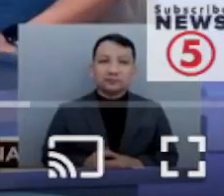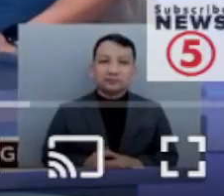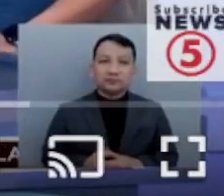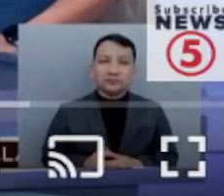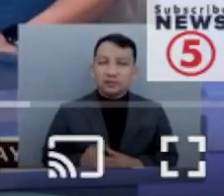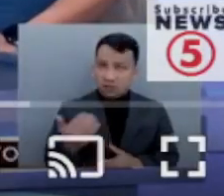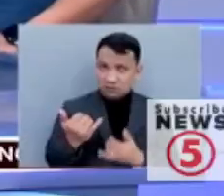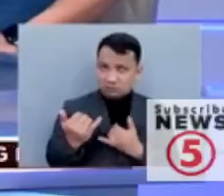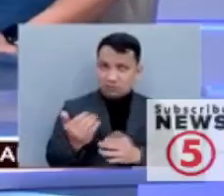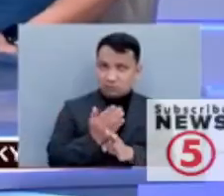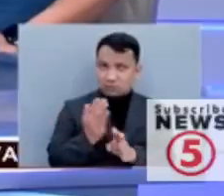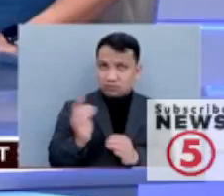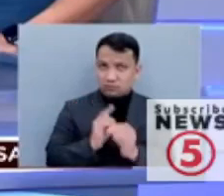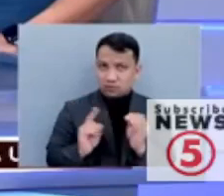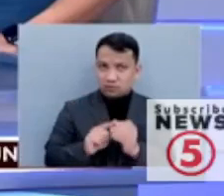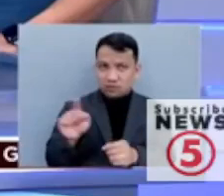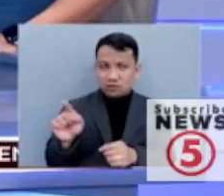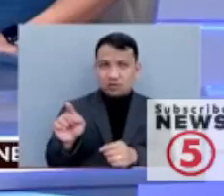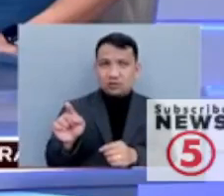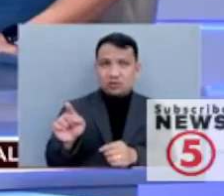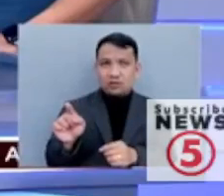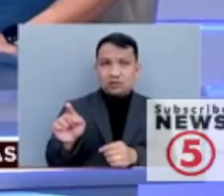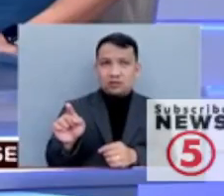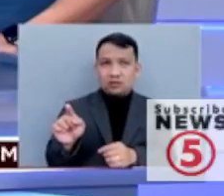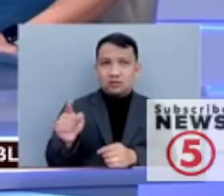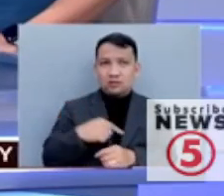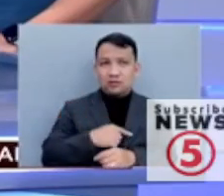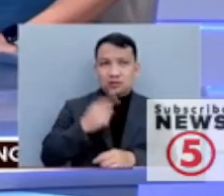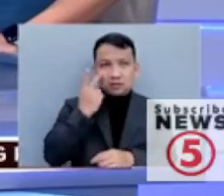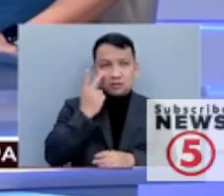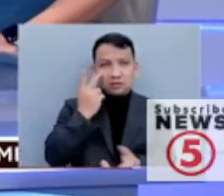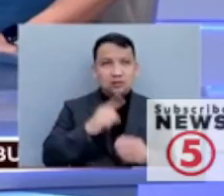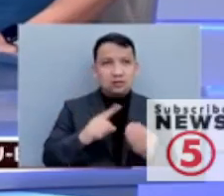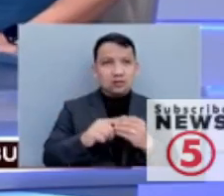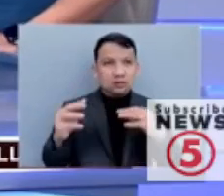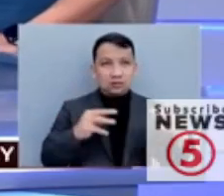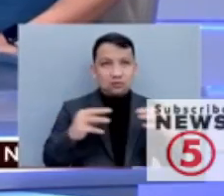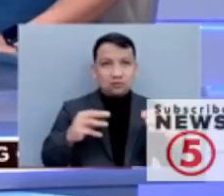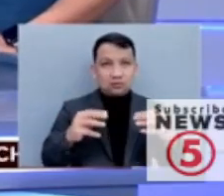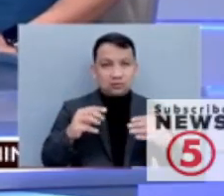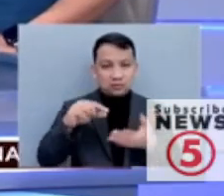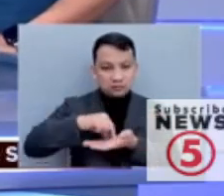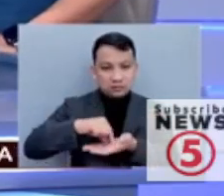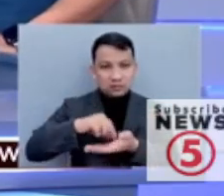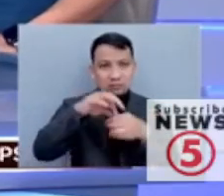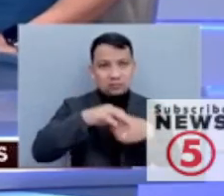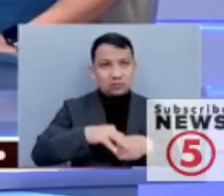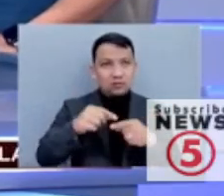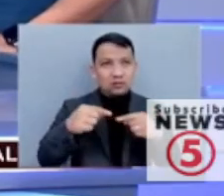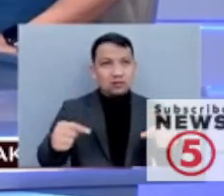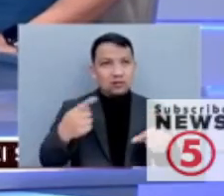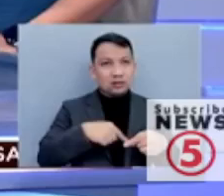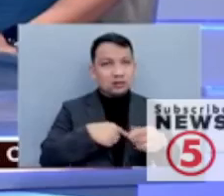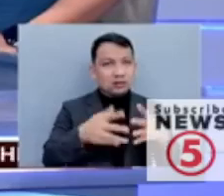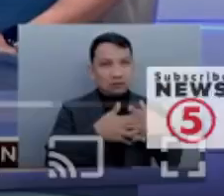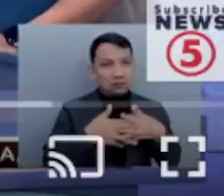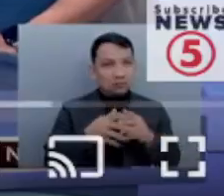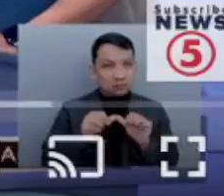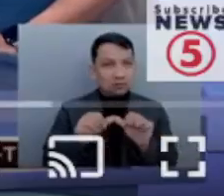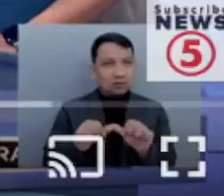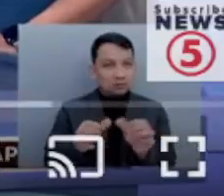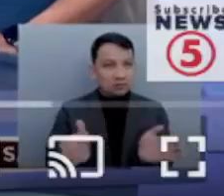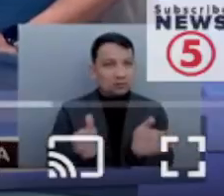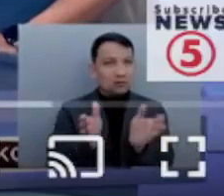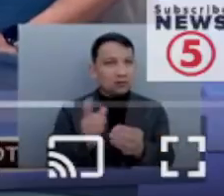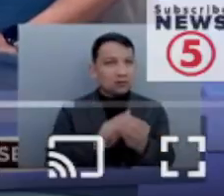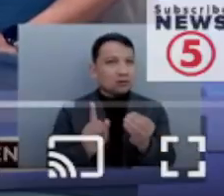bit to diverge, may point din siya eh. Kasi you saw what happened with the war in Iraq. The UN voted against it and the Americans still pushed through with it. Mm-hmm.